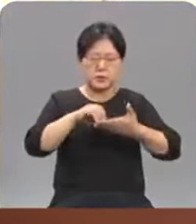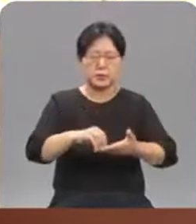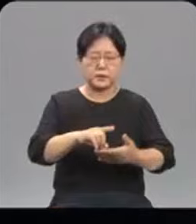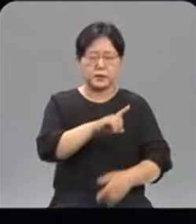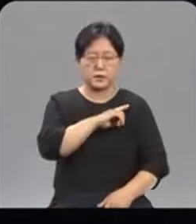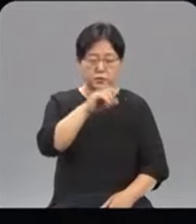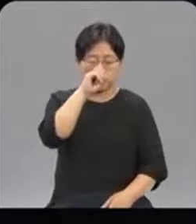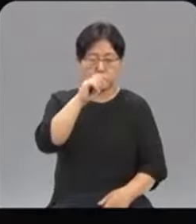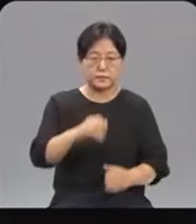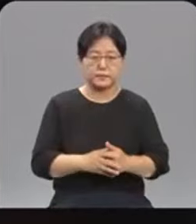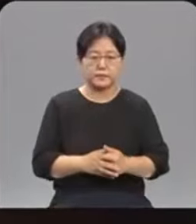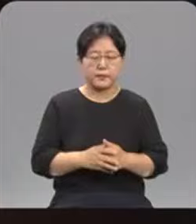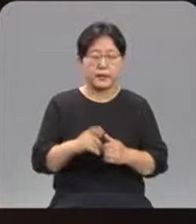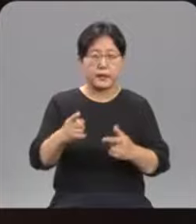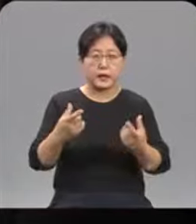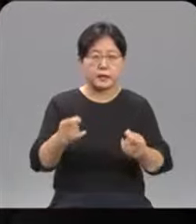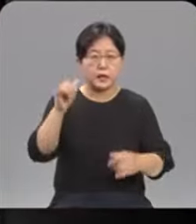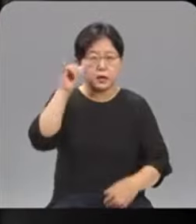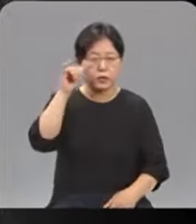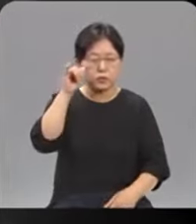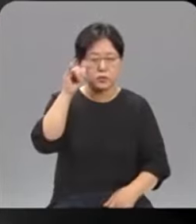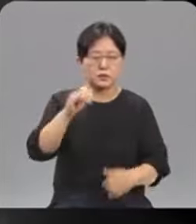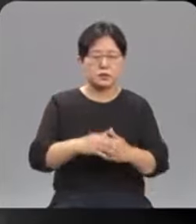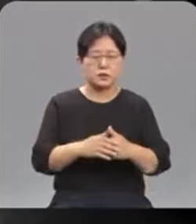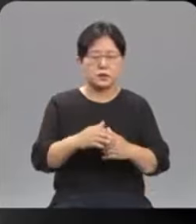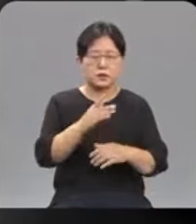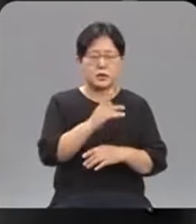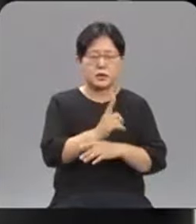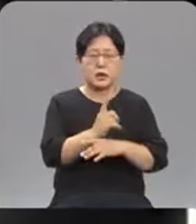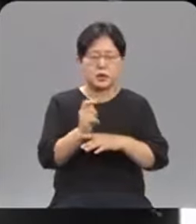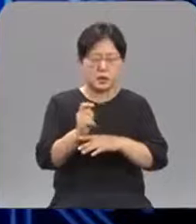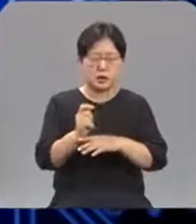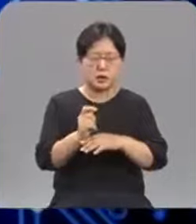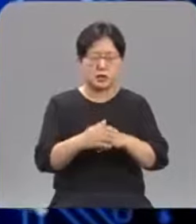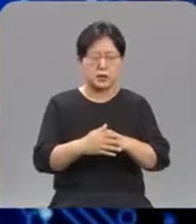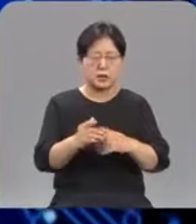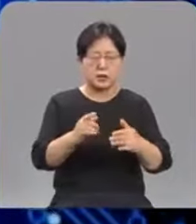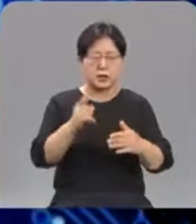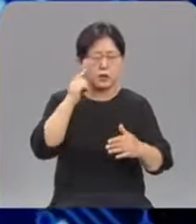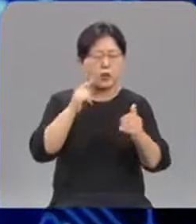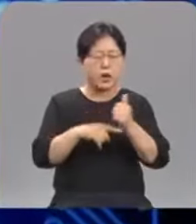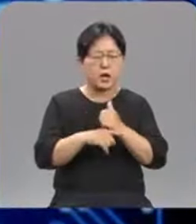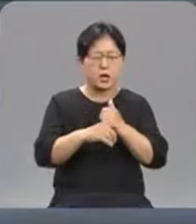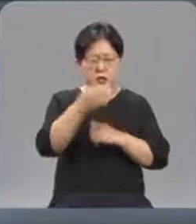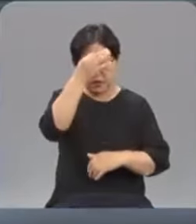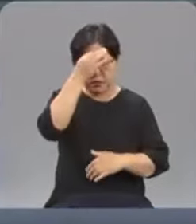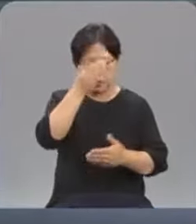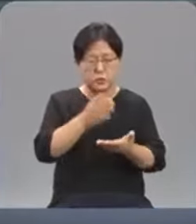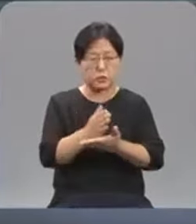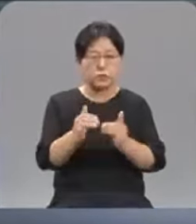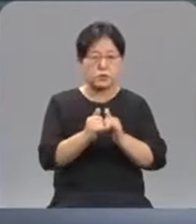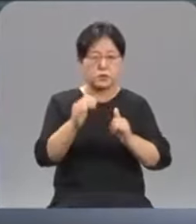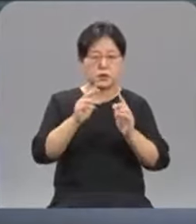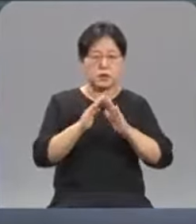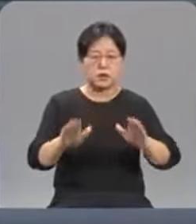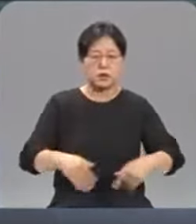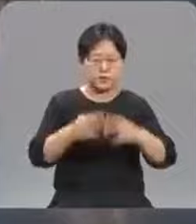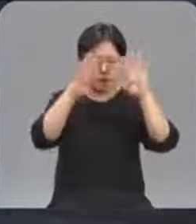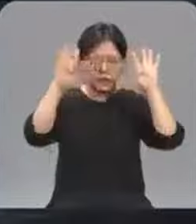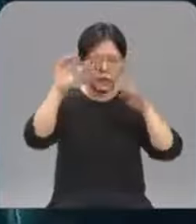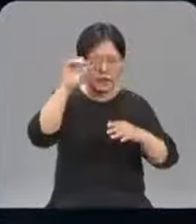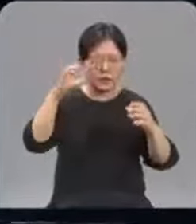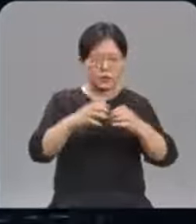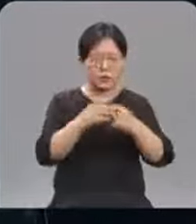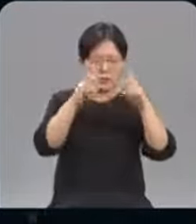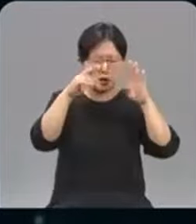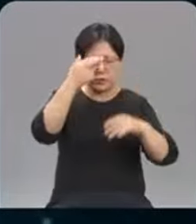가장 이처럼 인공지능과 빅데이터 등 이른바 첨단 학과 전공자는 전남대 AI